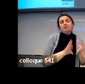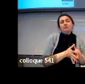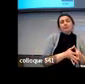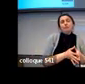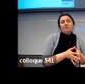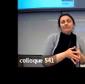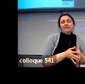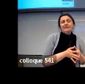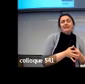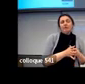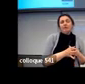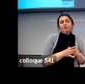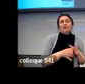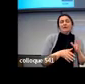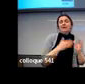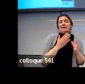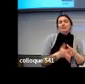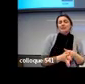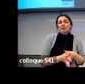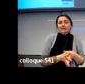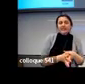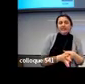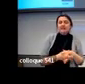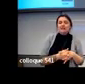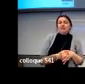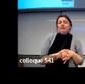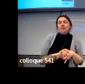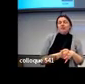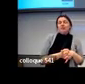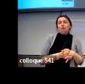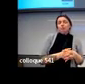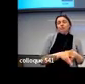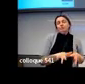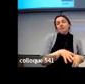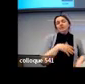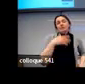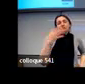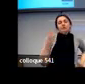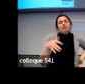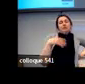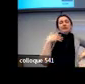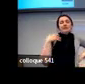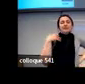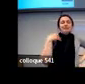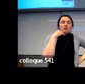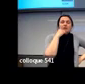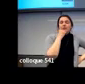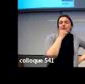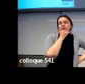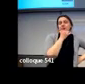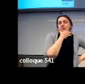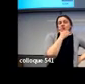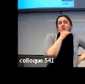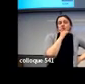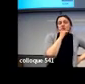commencé novembre 2021 par l'appel de texte. Tout ça pour vous dire qu'avant